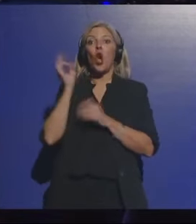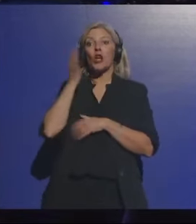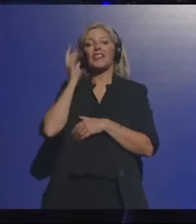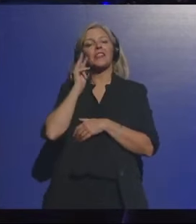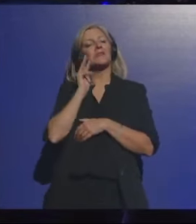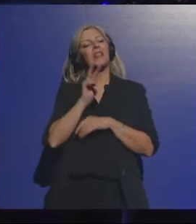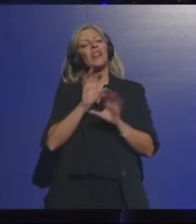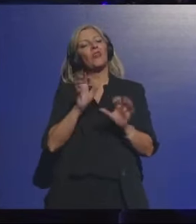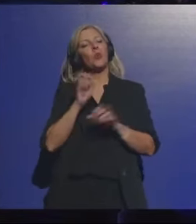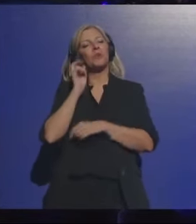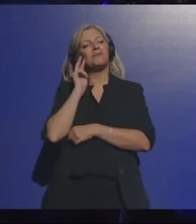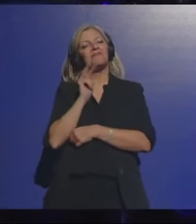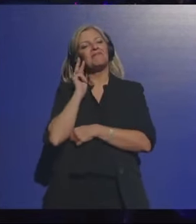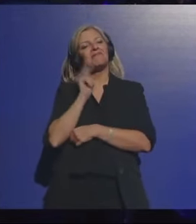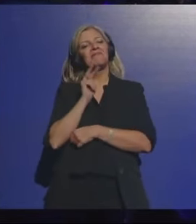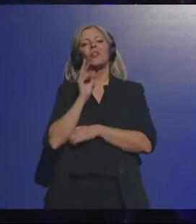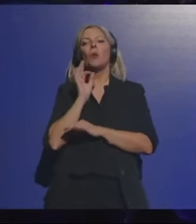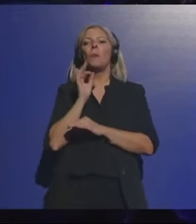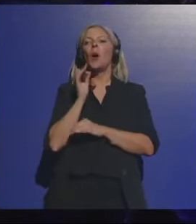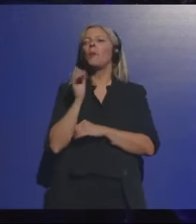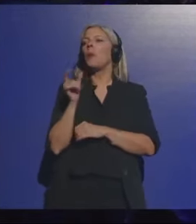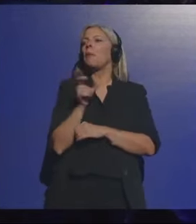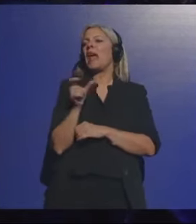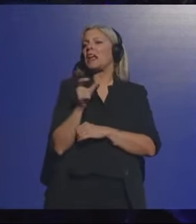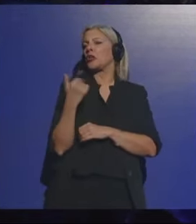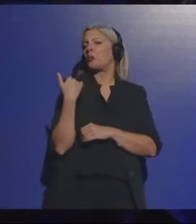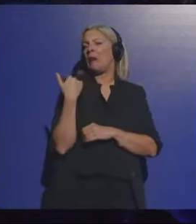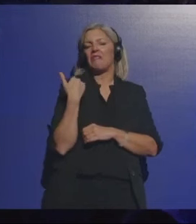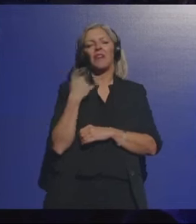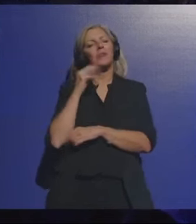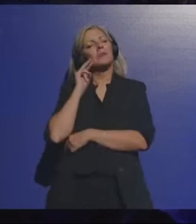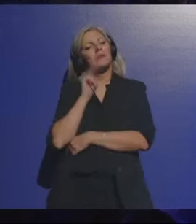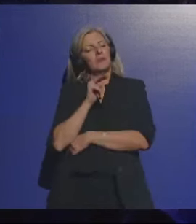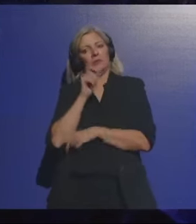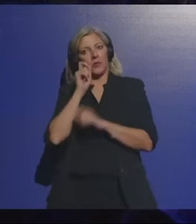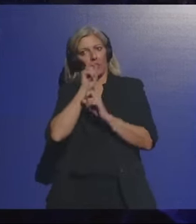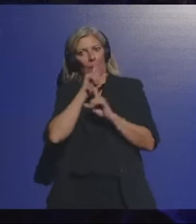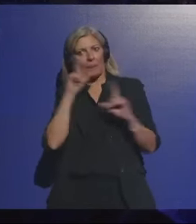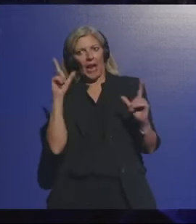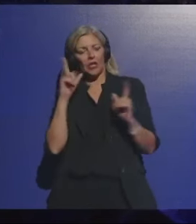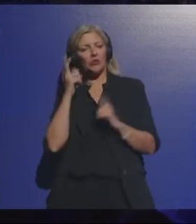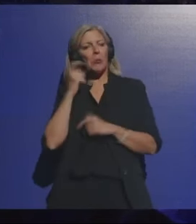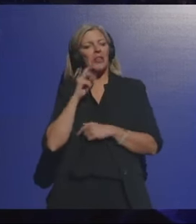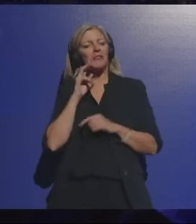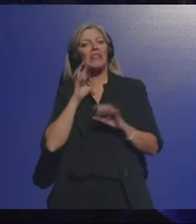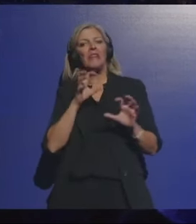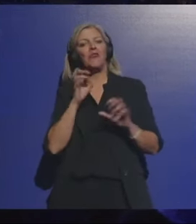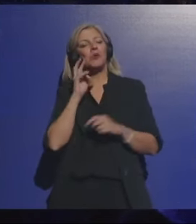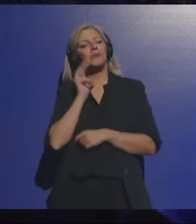la televisione Io ultimamente sono rimasto quasi stupefatto dalla televisione